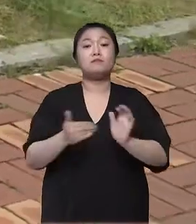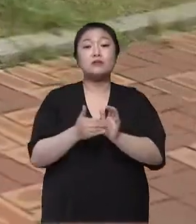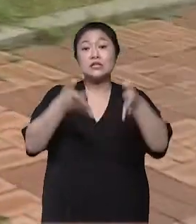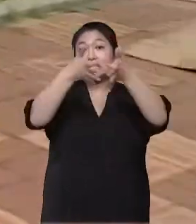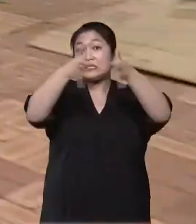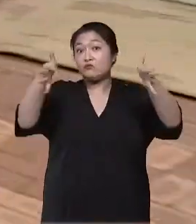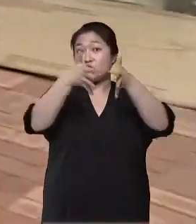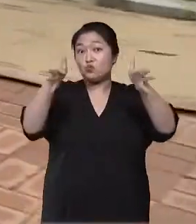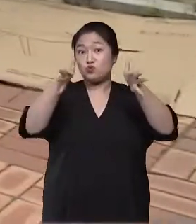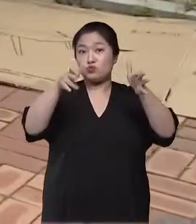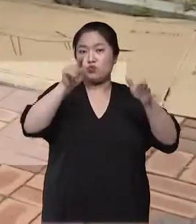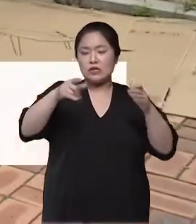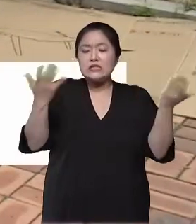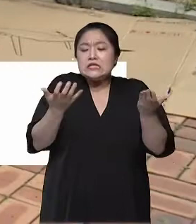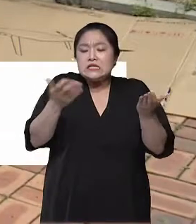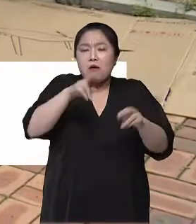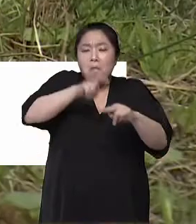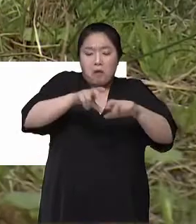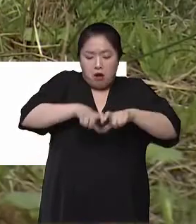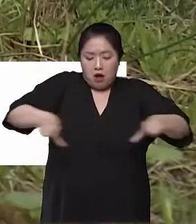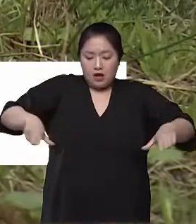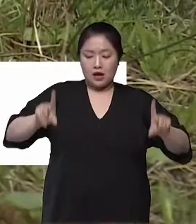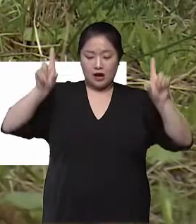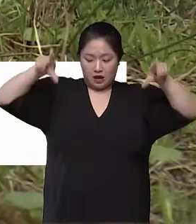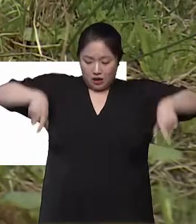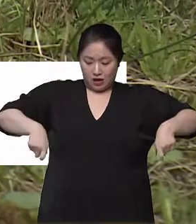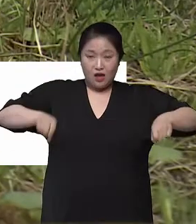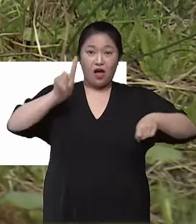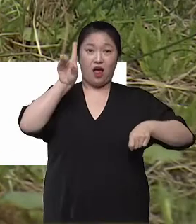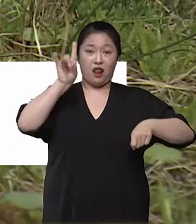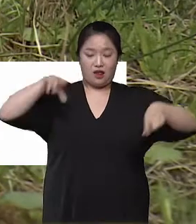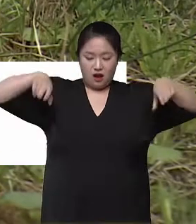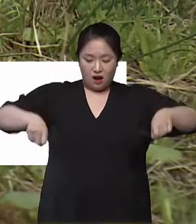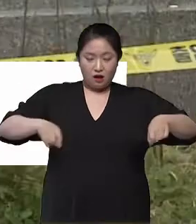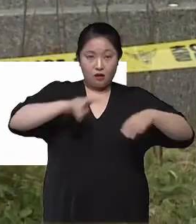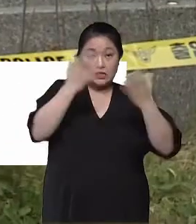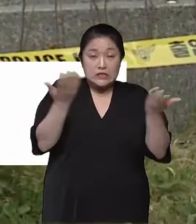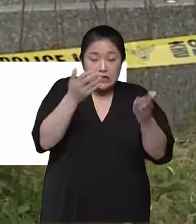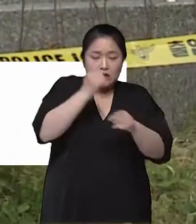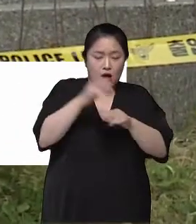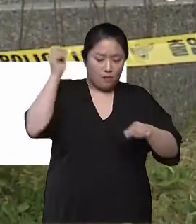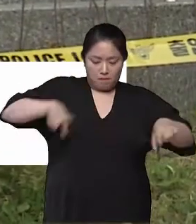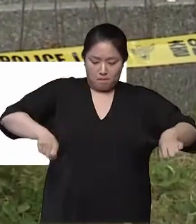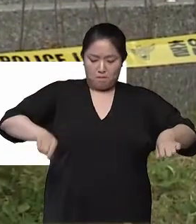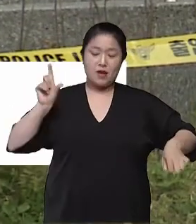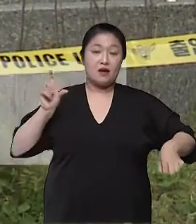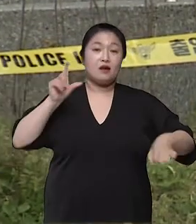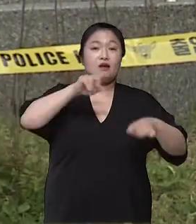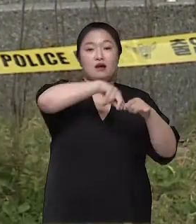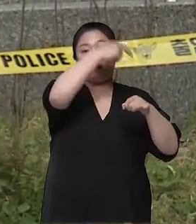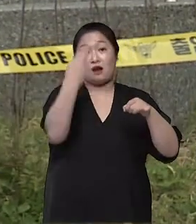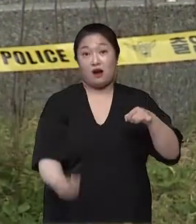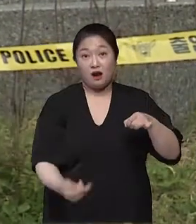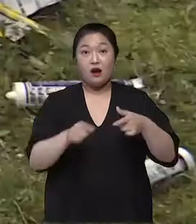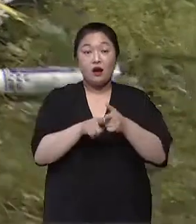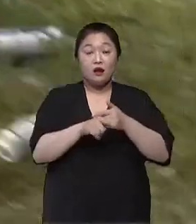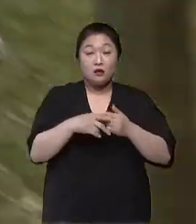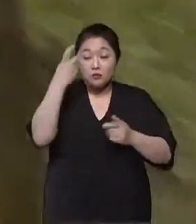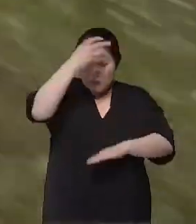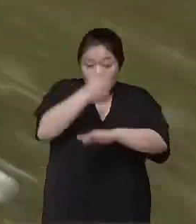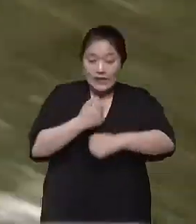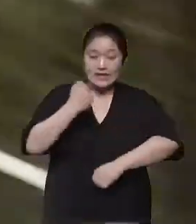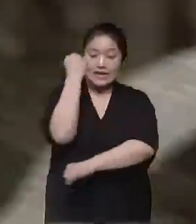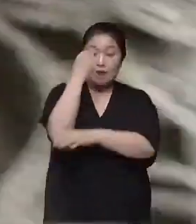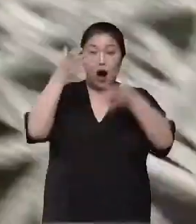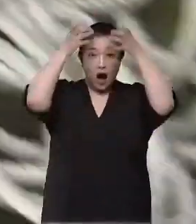19층 높이에서 작업용 의자에 밧줄 하나만 걸어둔 채 작업을 하다 밧줄이 풀렸습니다 조사결과 기본